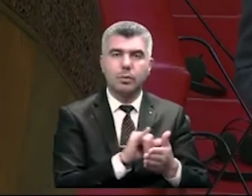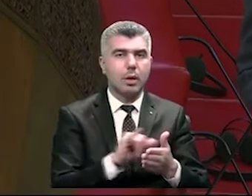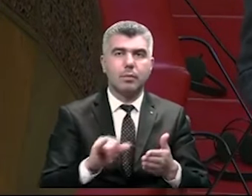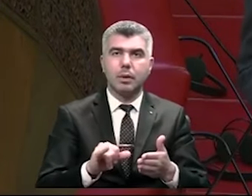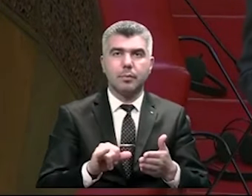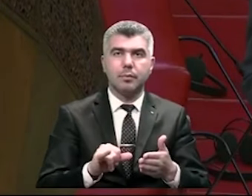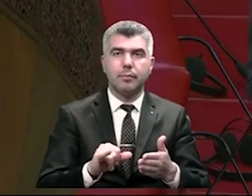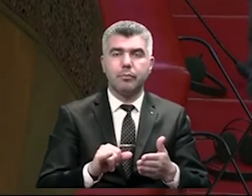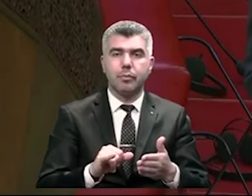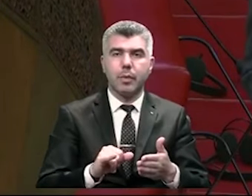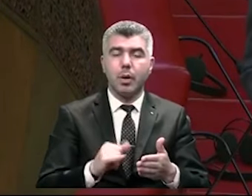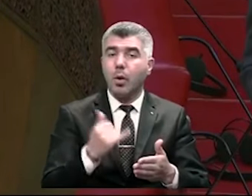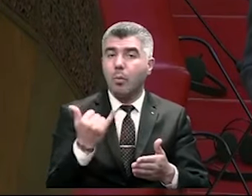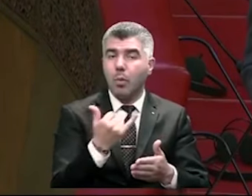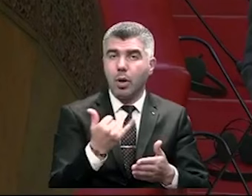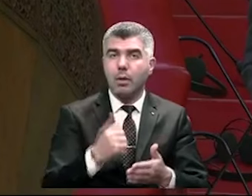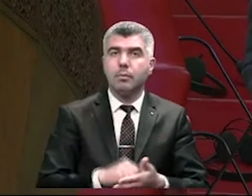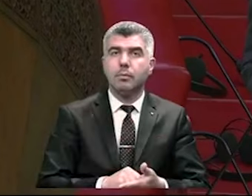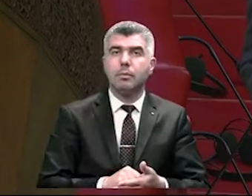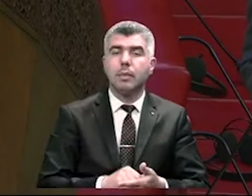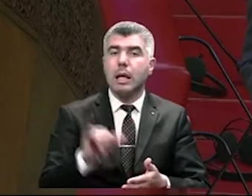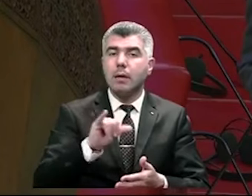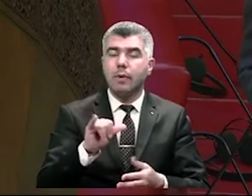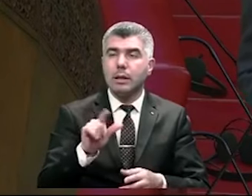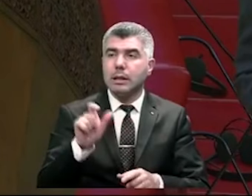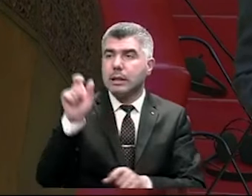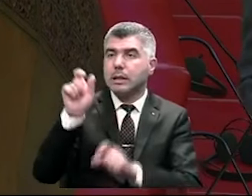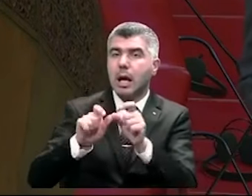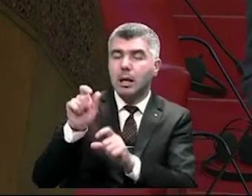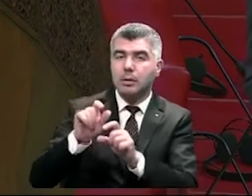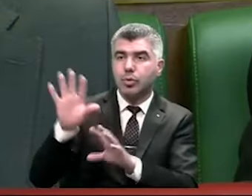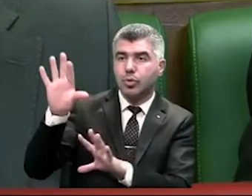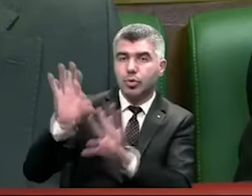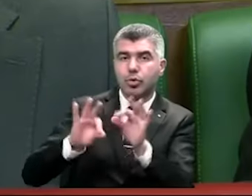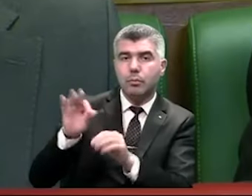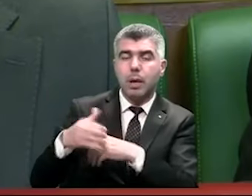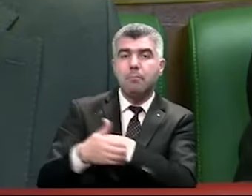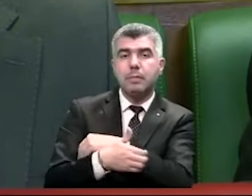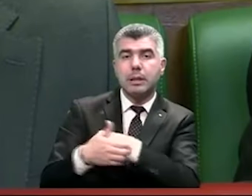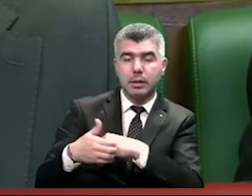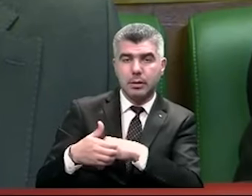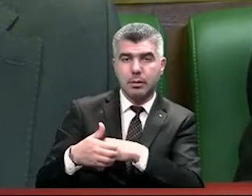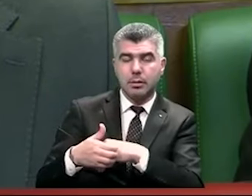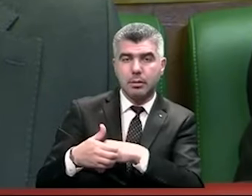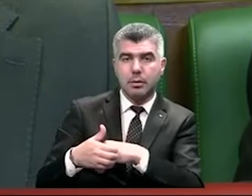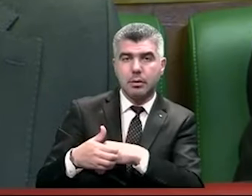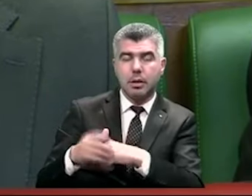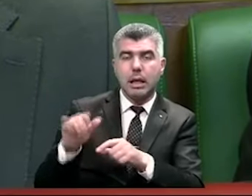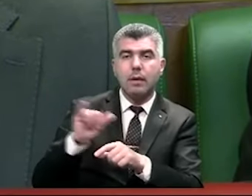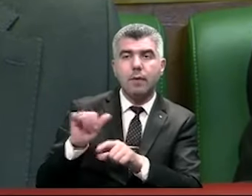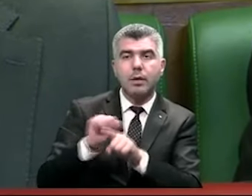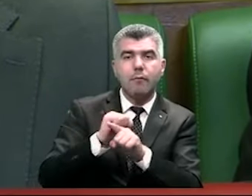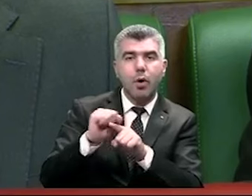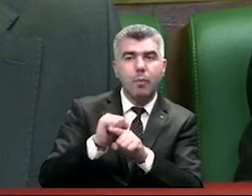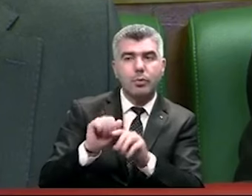والجور العداله المجاليه هي كفاش نجيب انسان من وسط ضعيف وكيفاش نكون